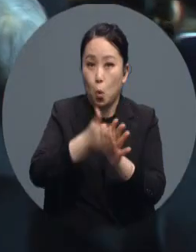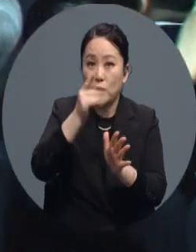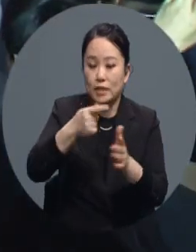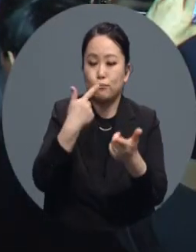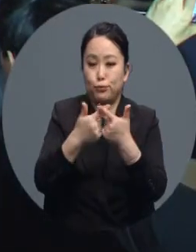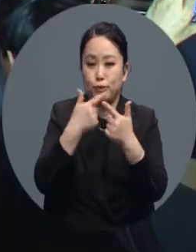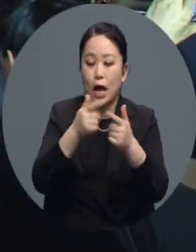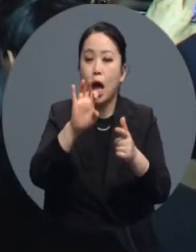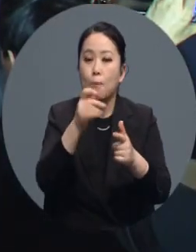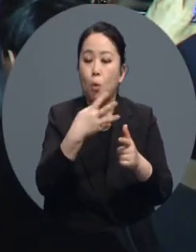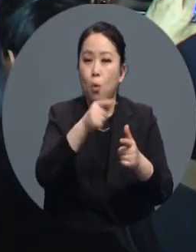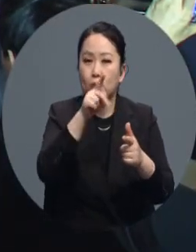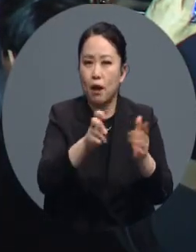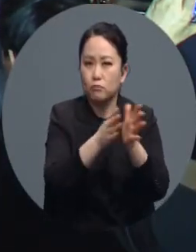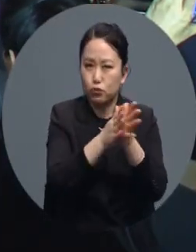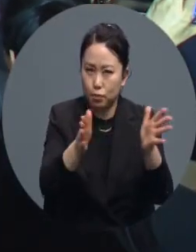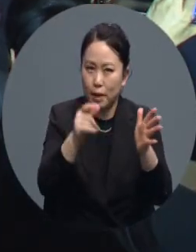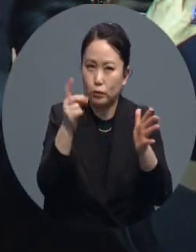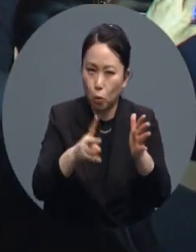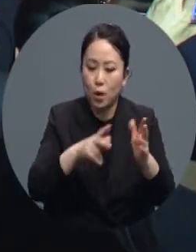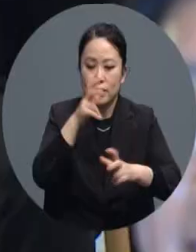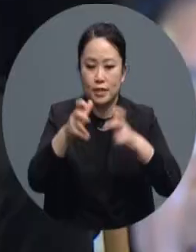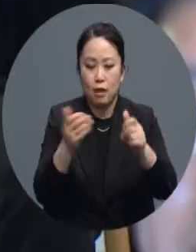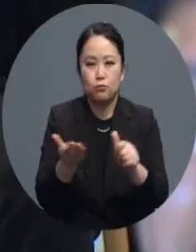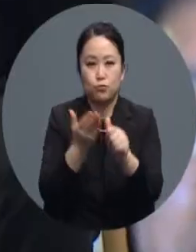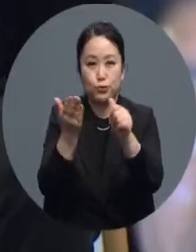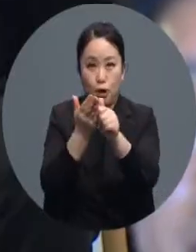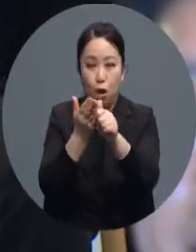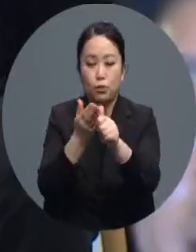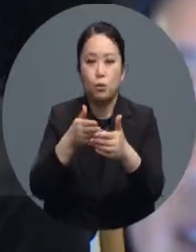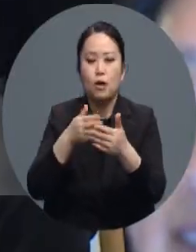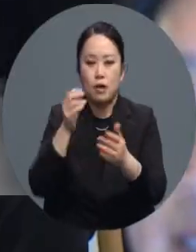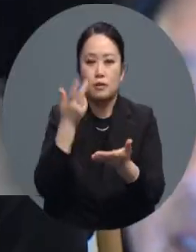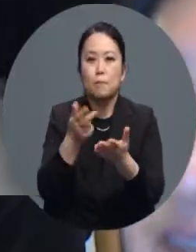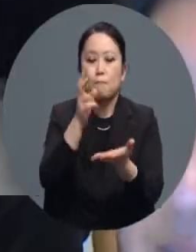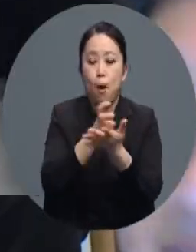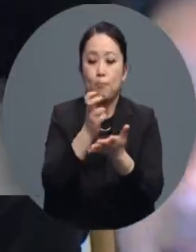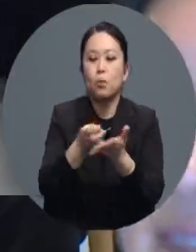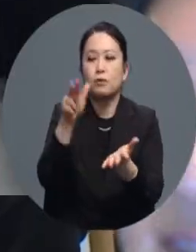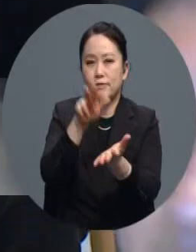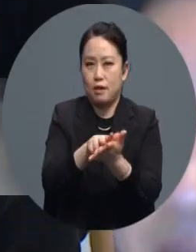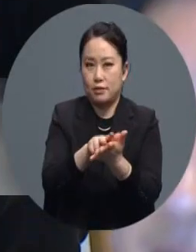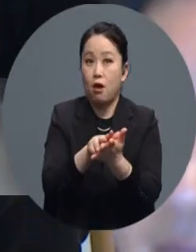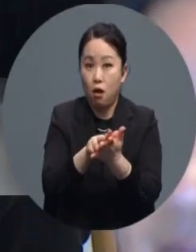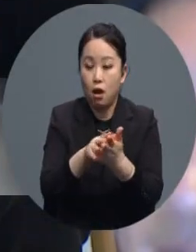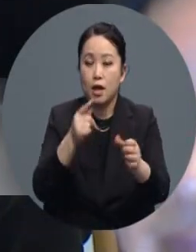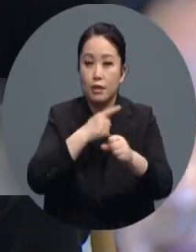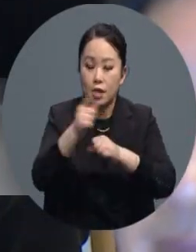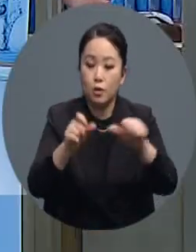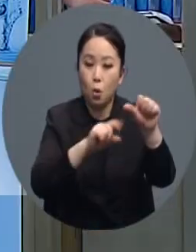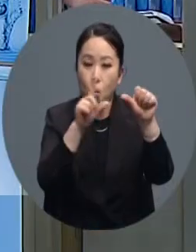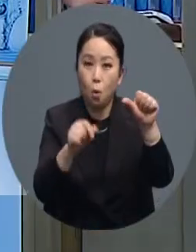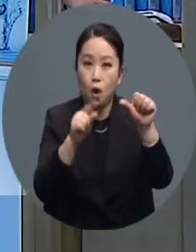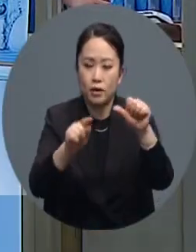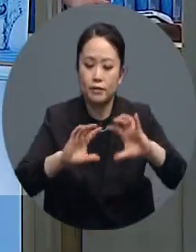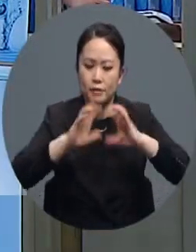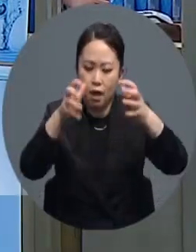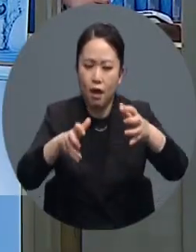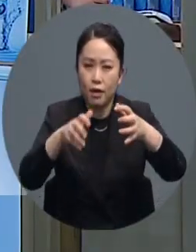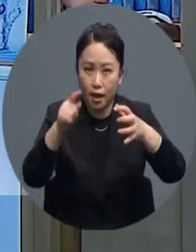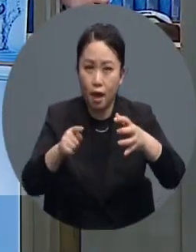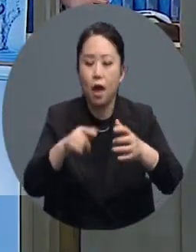출범했고 커피산업 육성 조례도 제정됐습니다. 내년 5월에는 세계 최고 바리스타를 가리는 대회가 부산에서